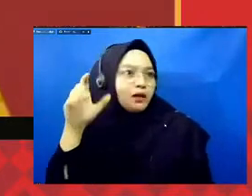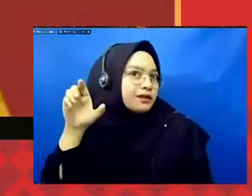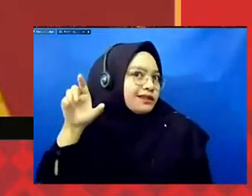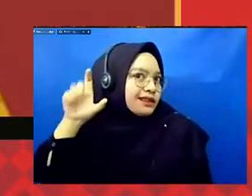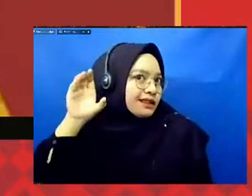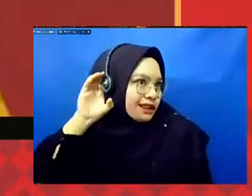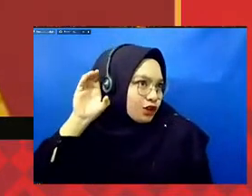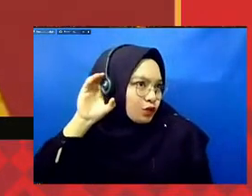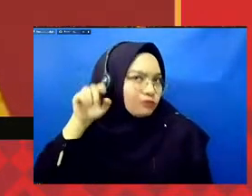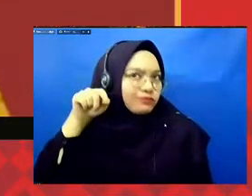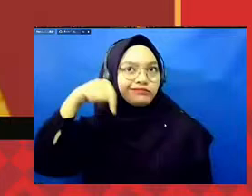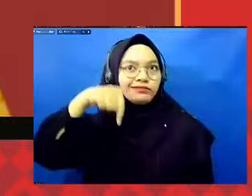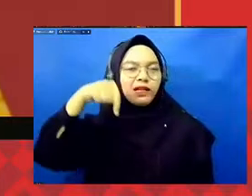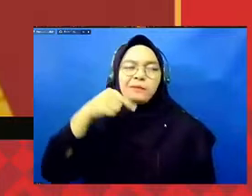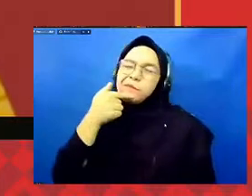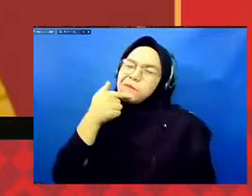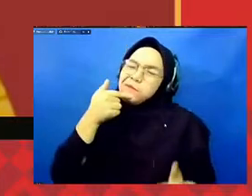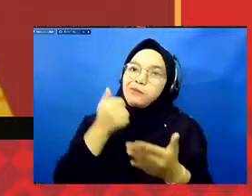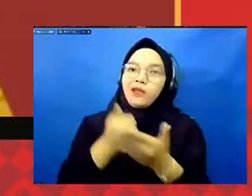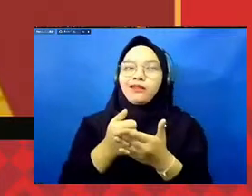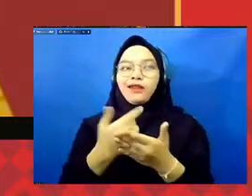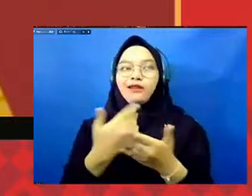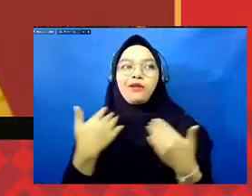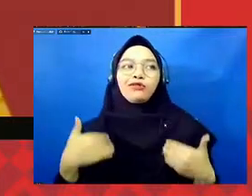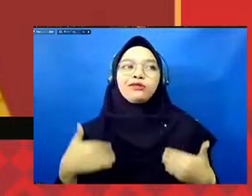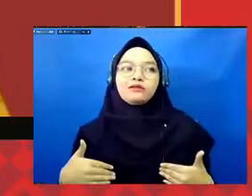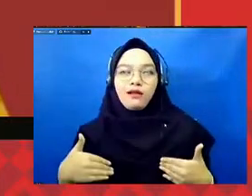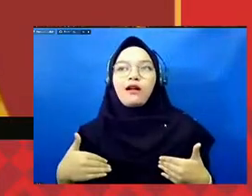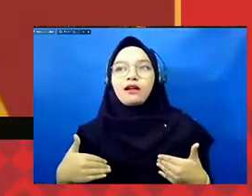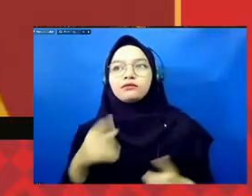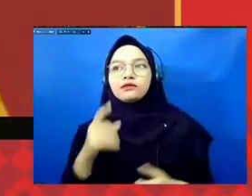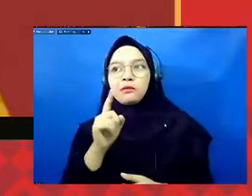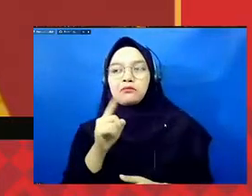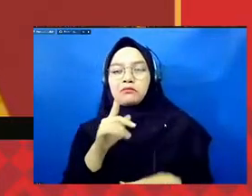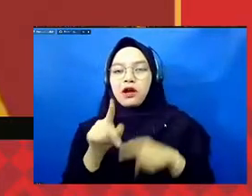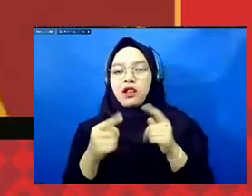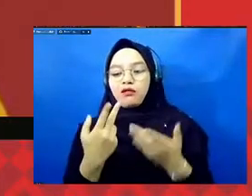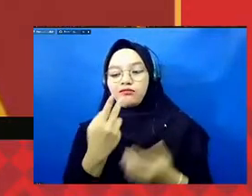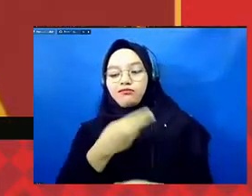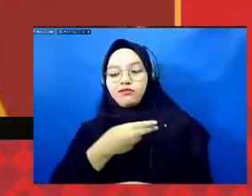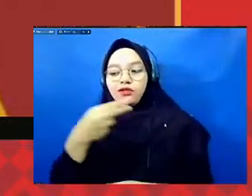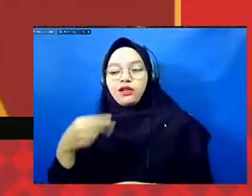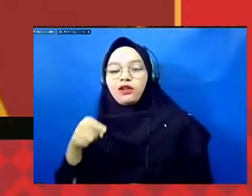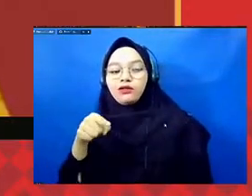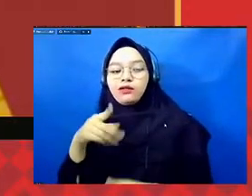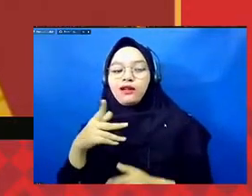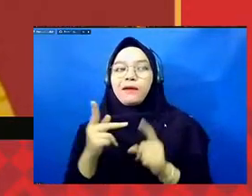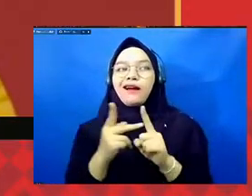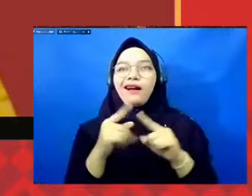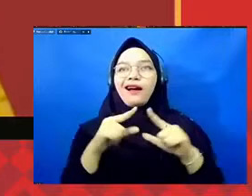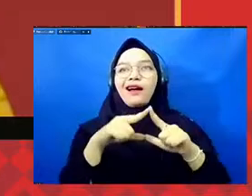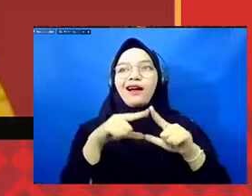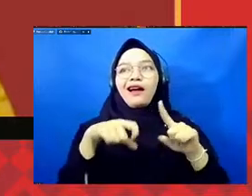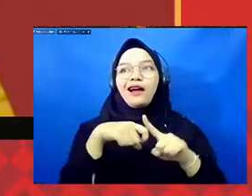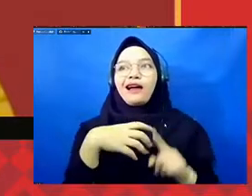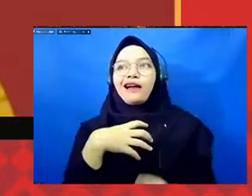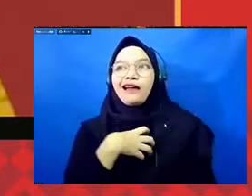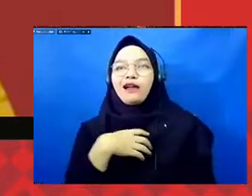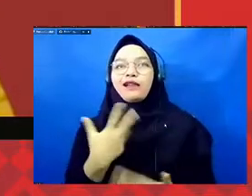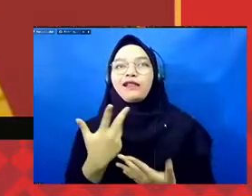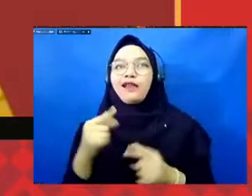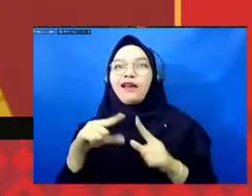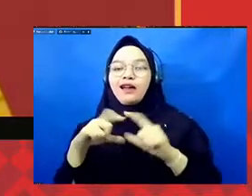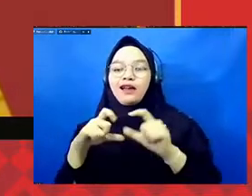kita manusia, karena ini kalau bahasa Indonesia adalah hak asasi manusia yang kita